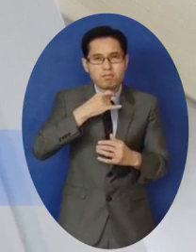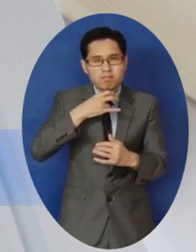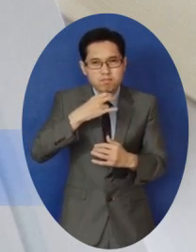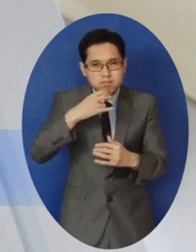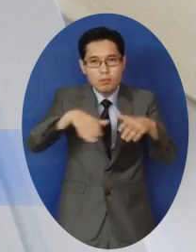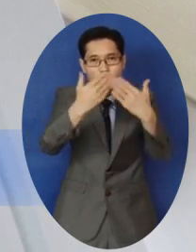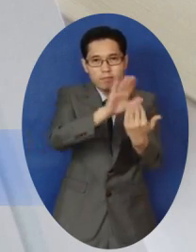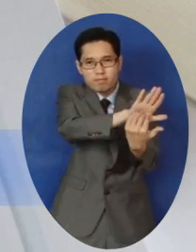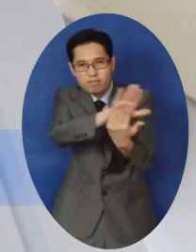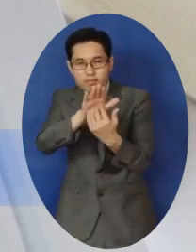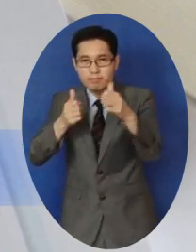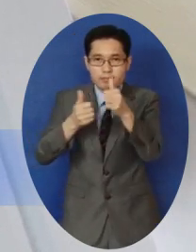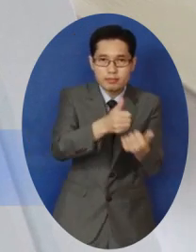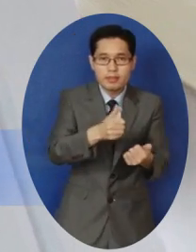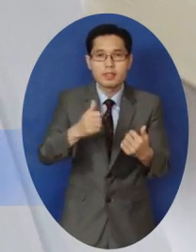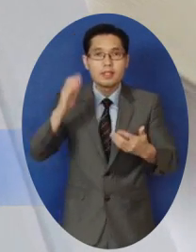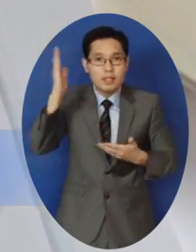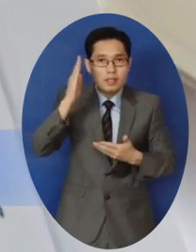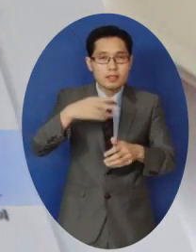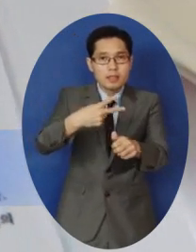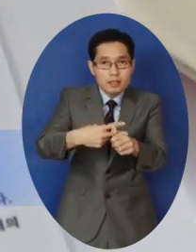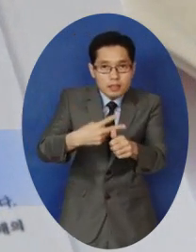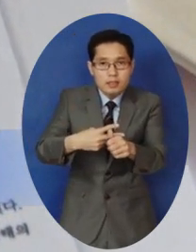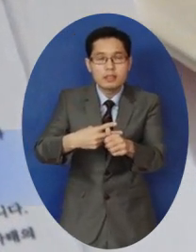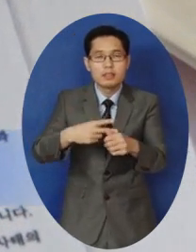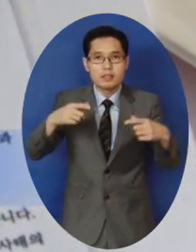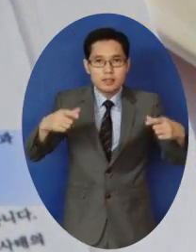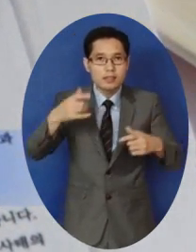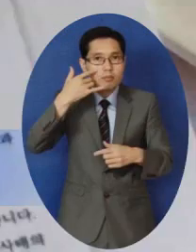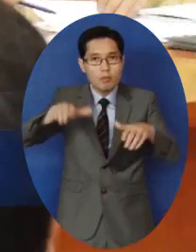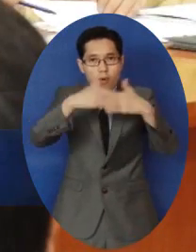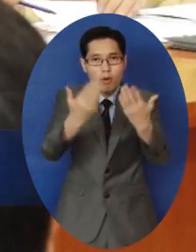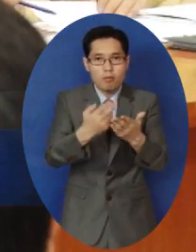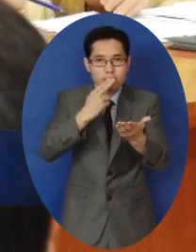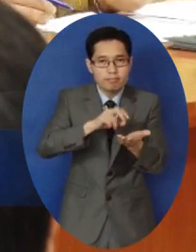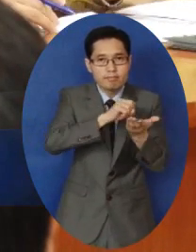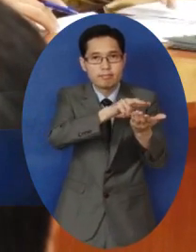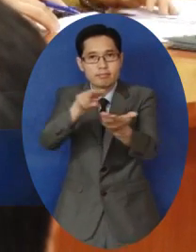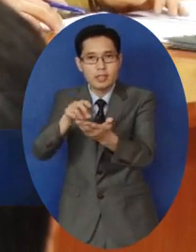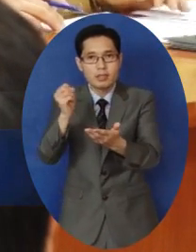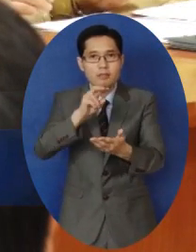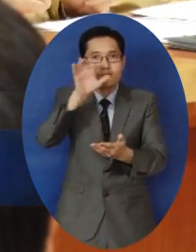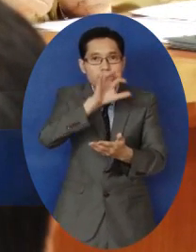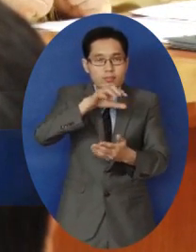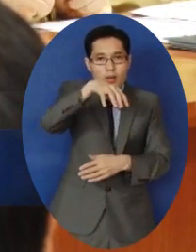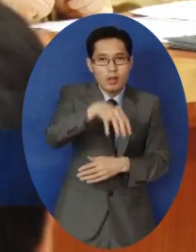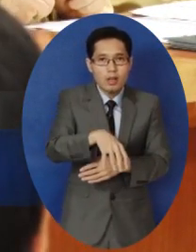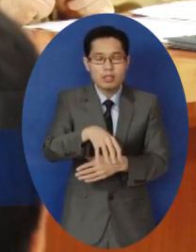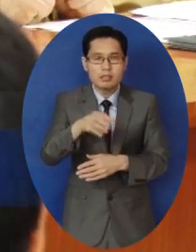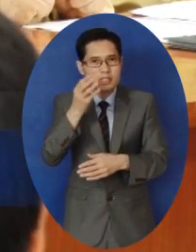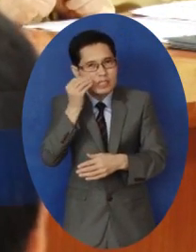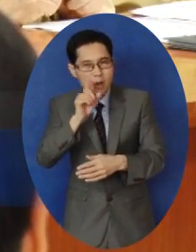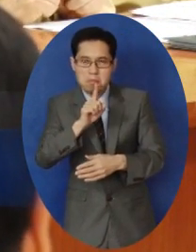위기를 극복하자는 서한문을 학생, 교직원, 학부모와 시민에게 보내고 각급 학교와 학원가에서 근거